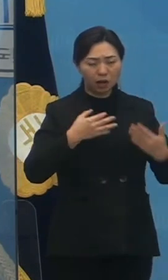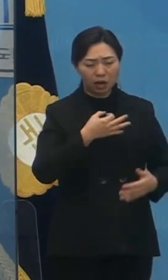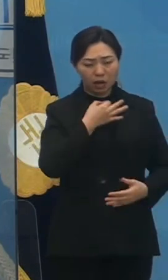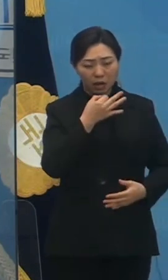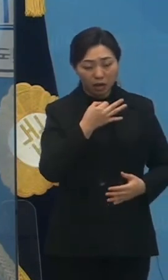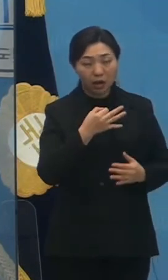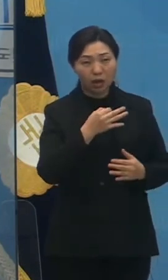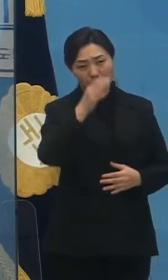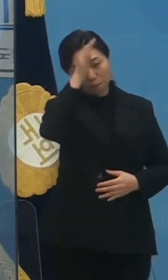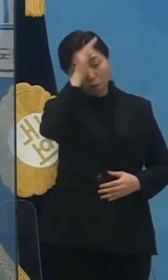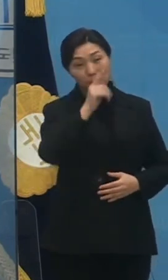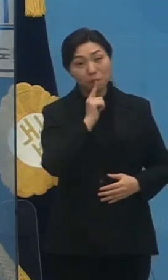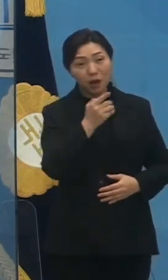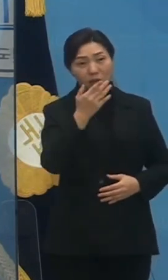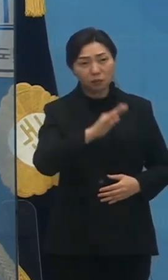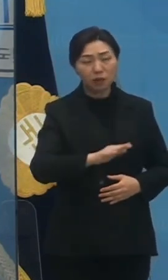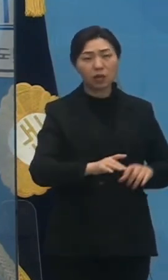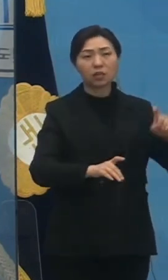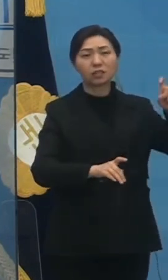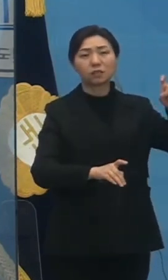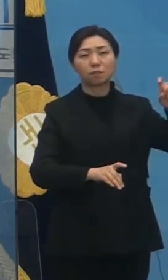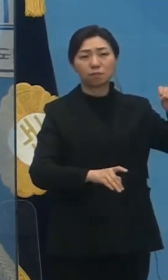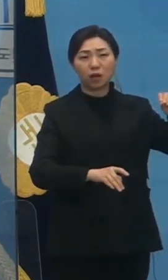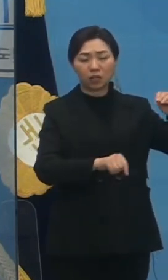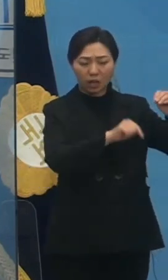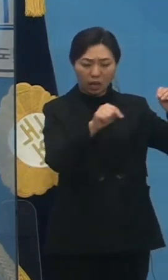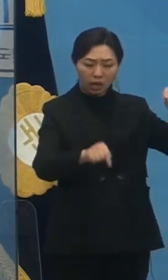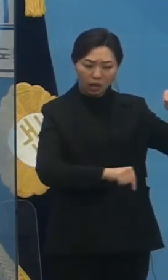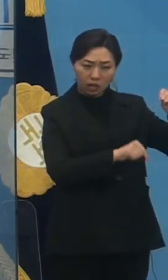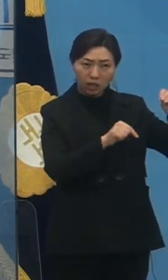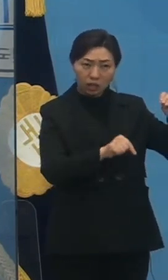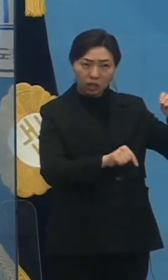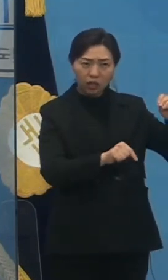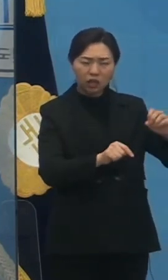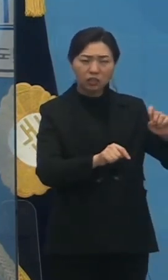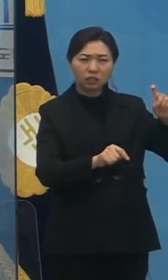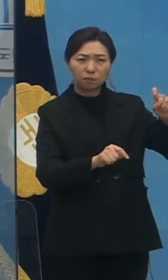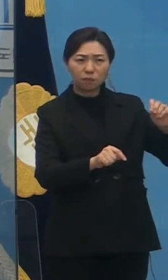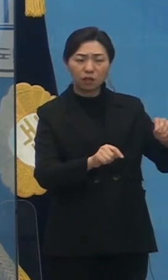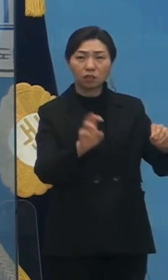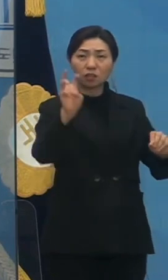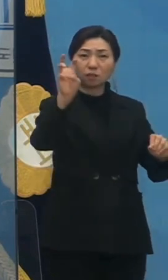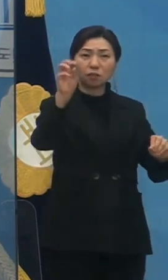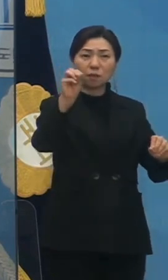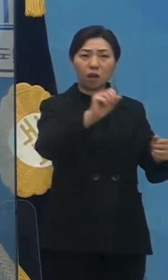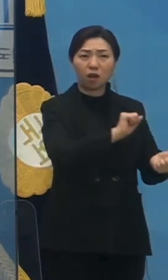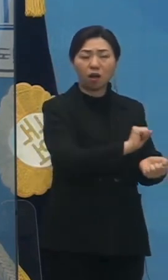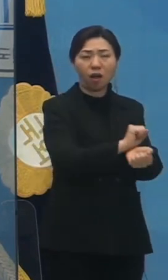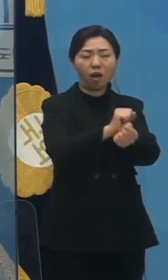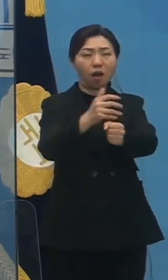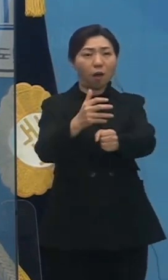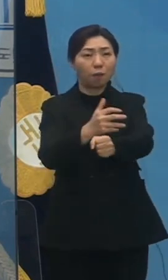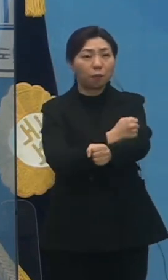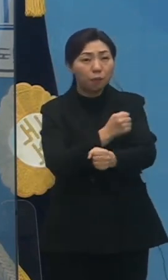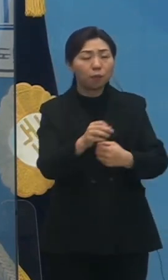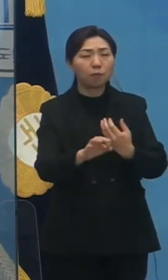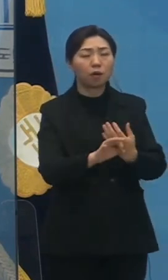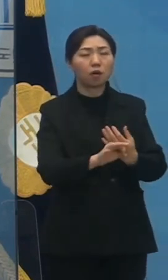명에서 30만 명 확진자가 되는 상황을 맞게 되면